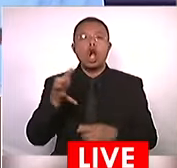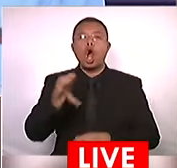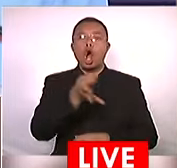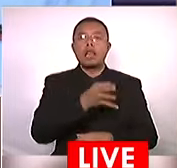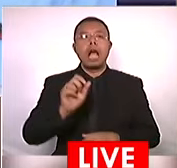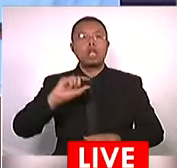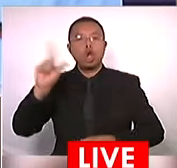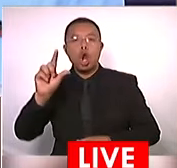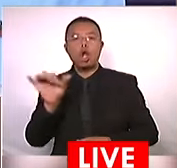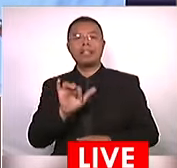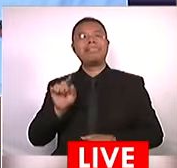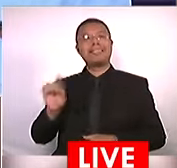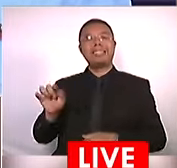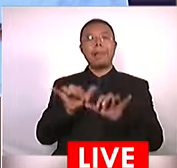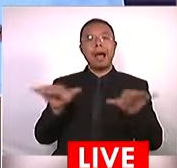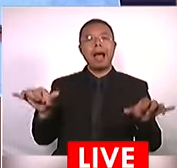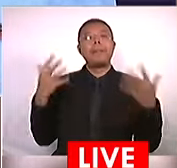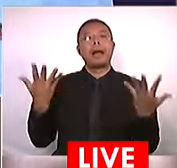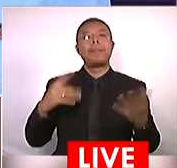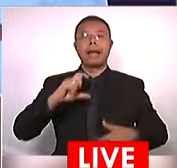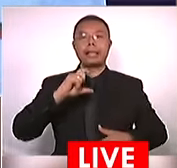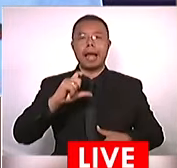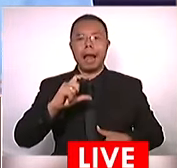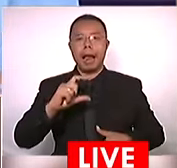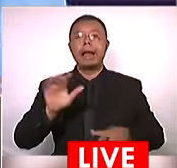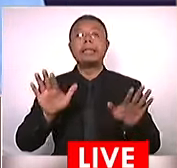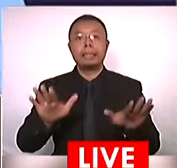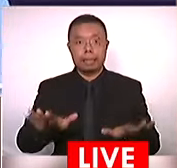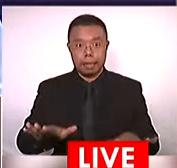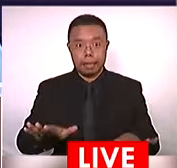kota Solo Bagaimana caranya